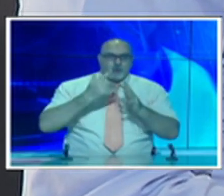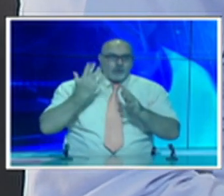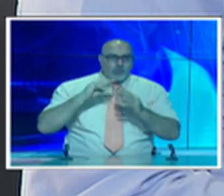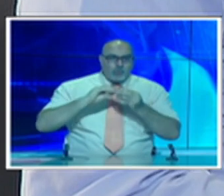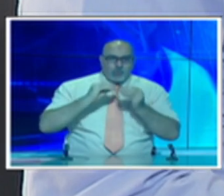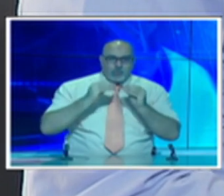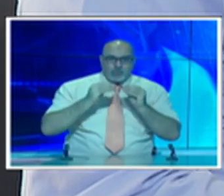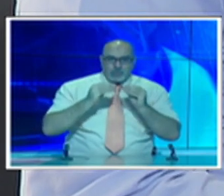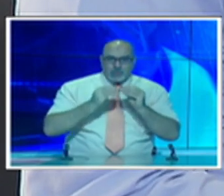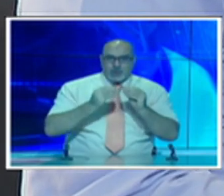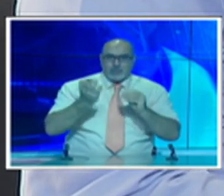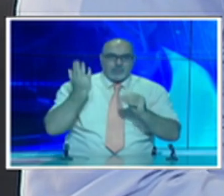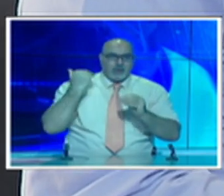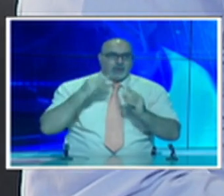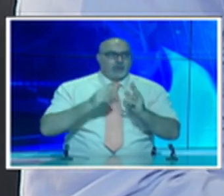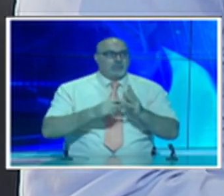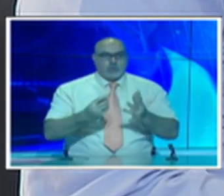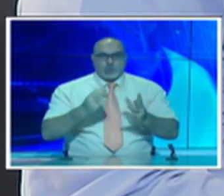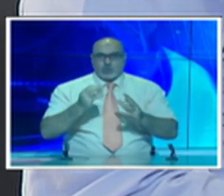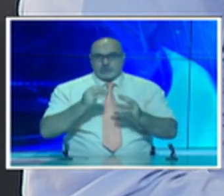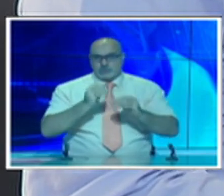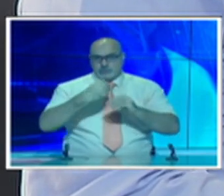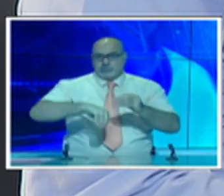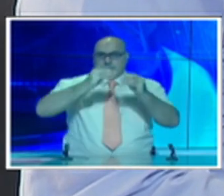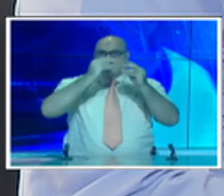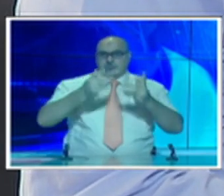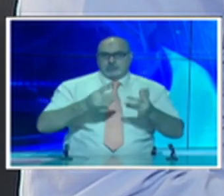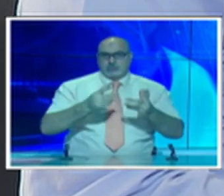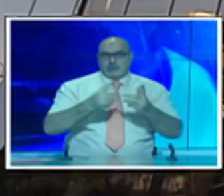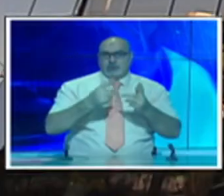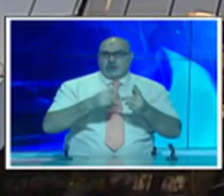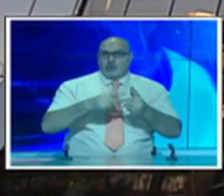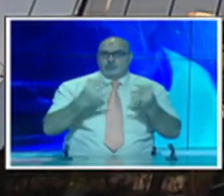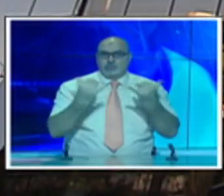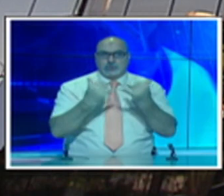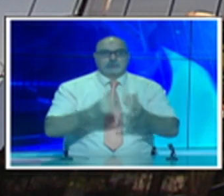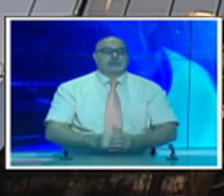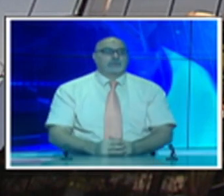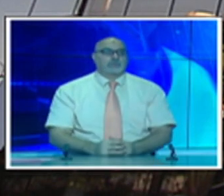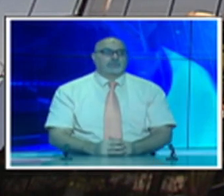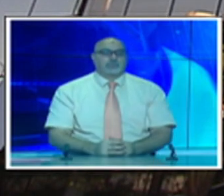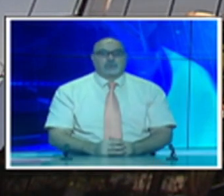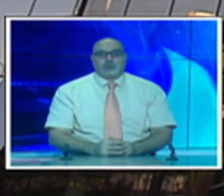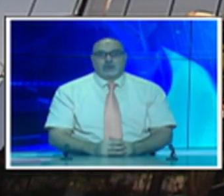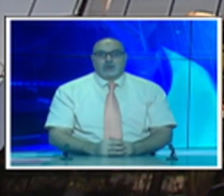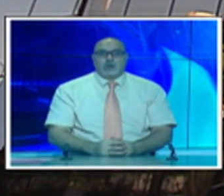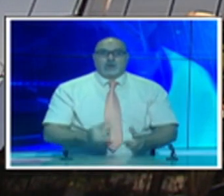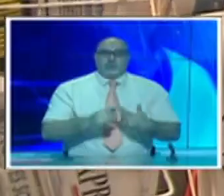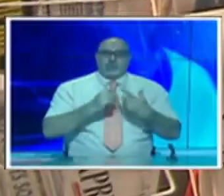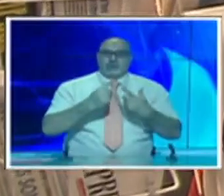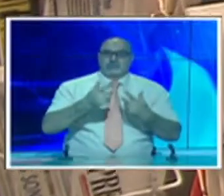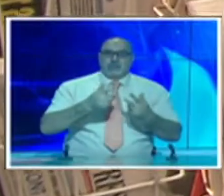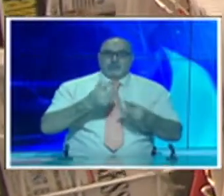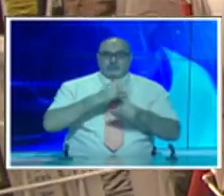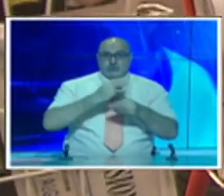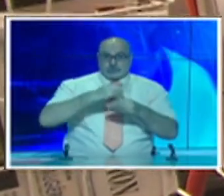في القانون السابق وتنظيم هذه أو هذا النوع من الصحافة. حقوق لطالما كانت مطلبا